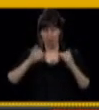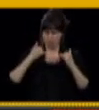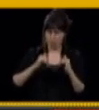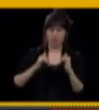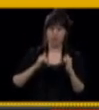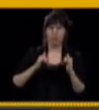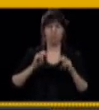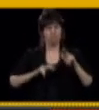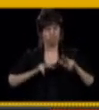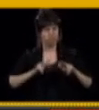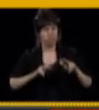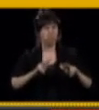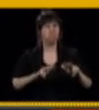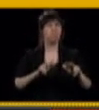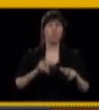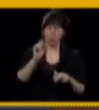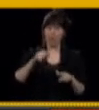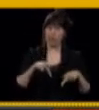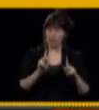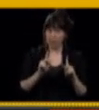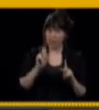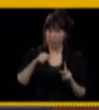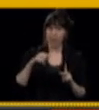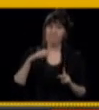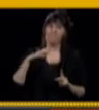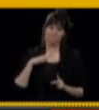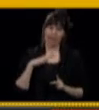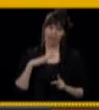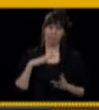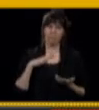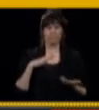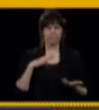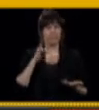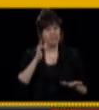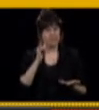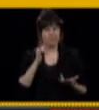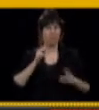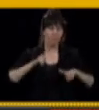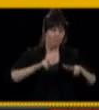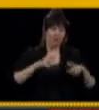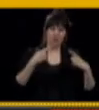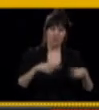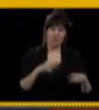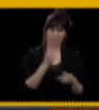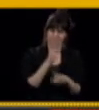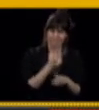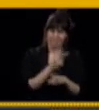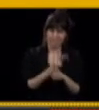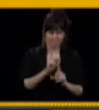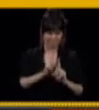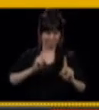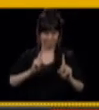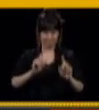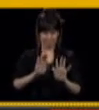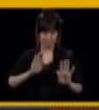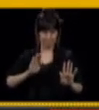va les prendre des marches mais si vous allez prendre des marches faites attention de rester à deux mètres des autres